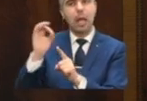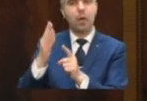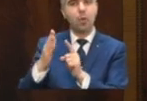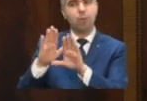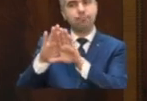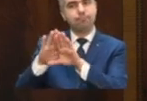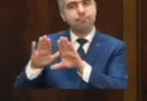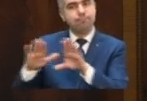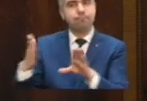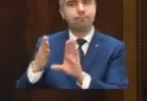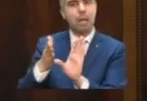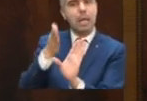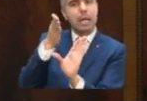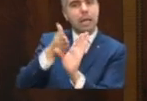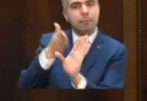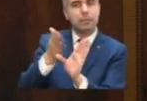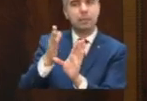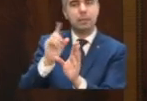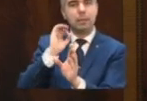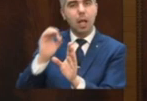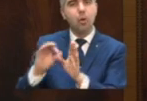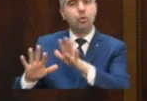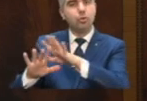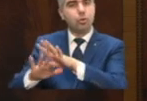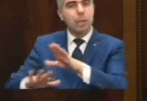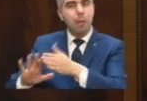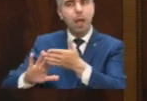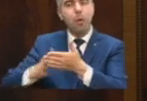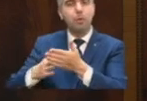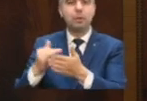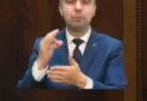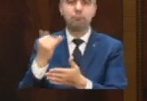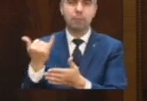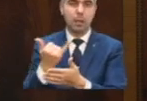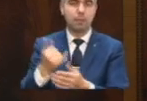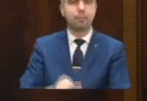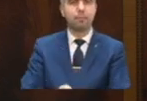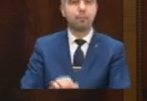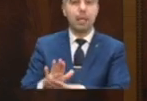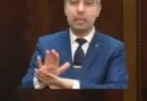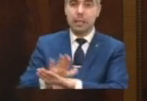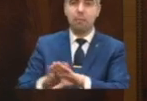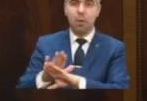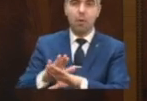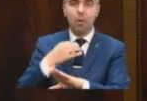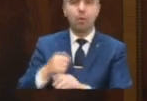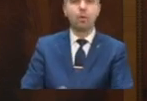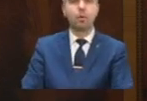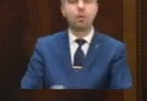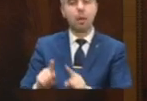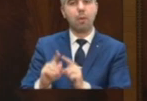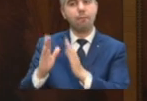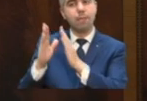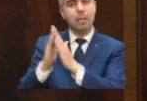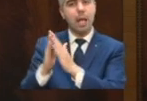الاجتماعي، نقصد كثيرا من الأمور الإيجابية. اسمحوا لي أن أبدأ بالسكن بالوسط